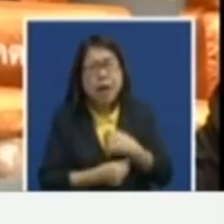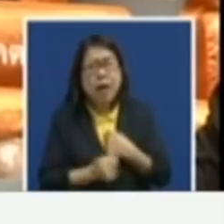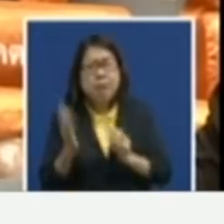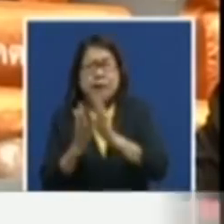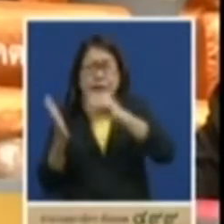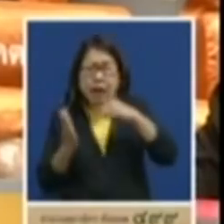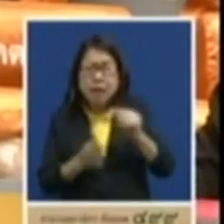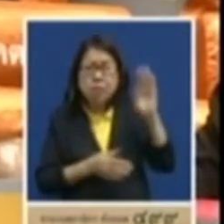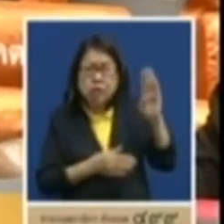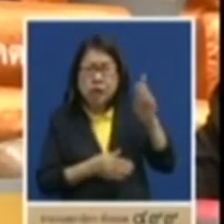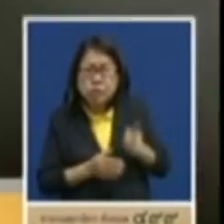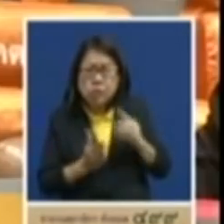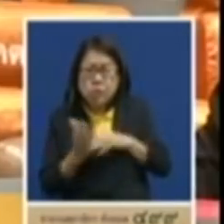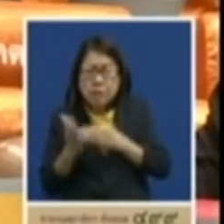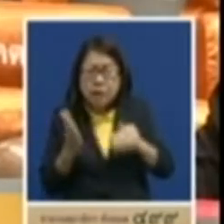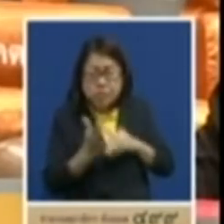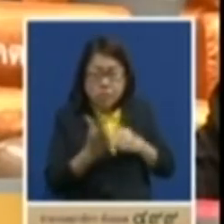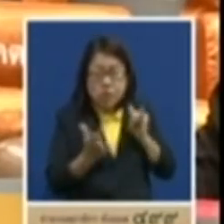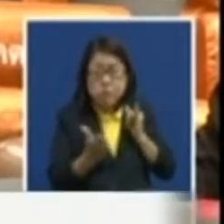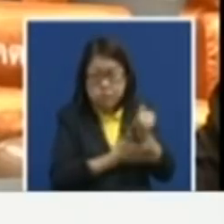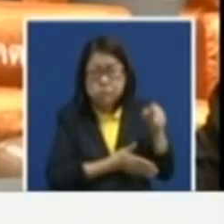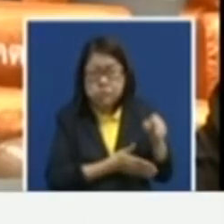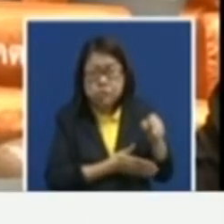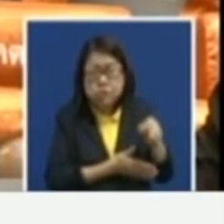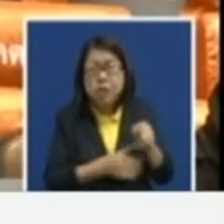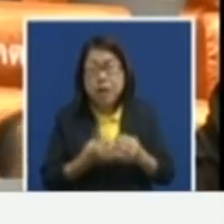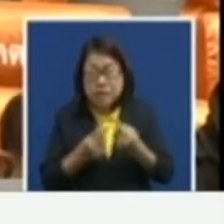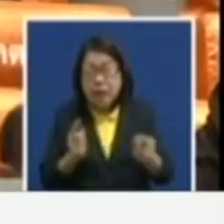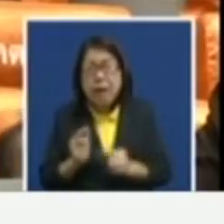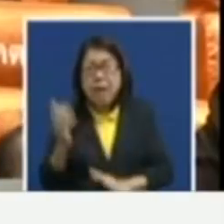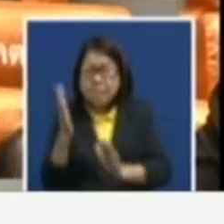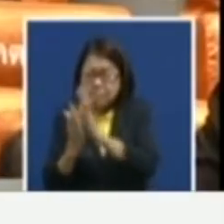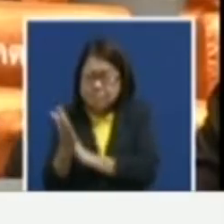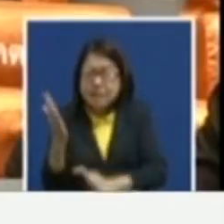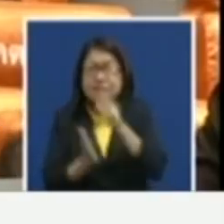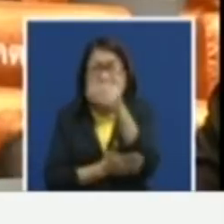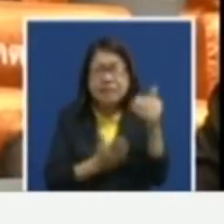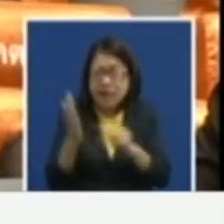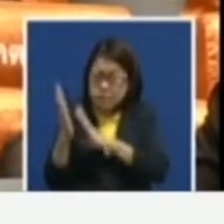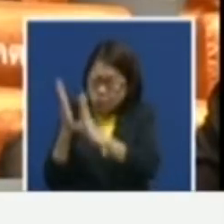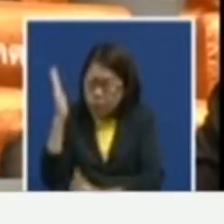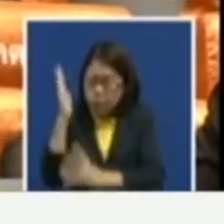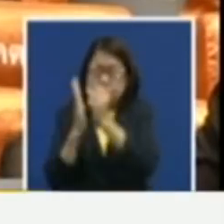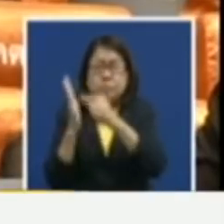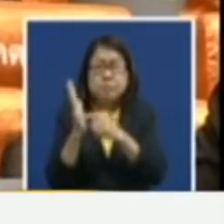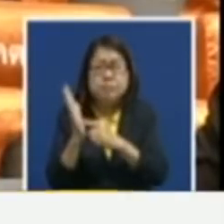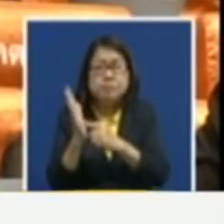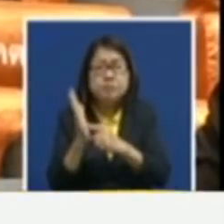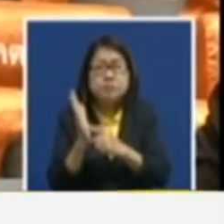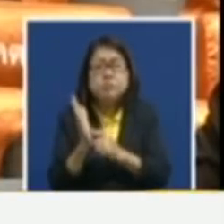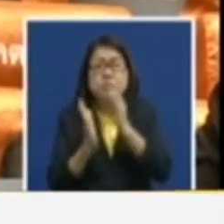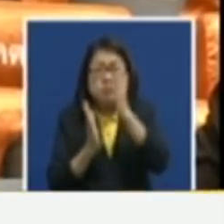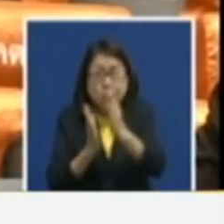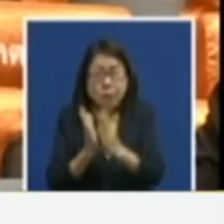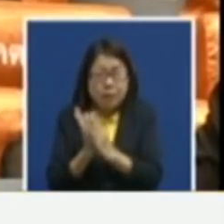รือบริษัทต้องมียุทธศาสตร์อันนี้ถูกต้องครับแต่ว่าประเทศชาติเนี่ยนะถ้าเกิดท่านจะเดินทางไปจนถึง20ปีข้างหน้